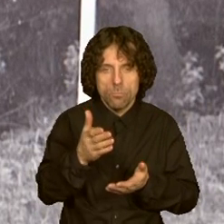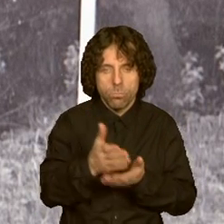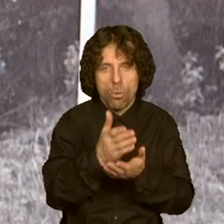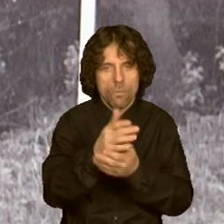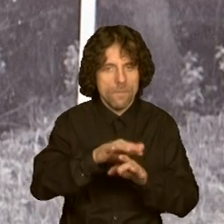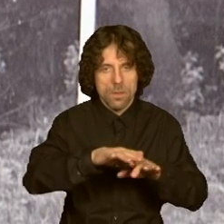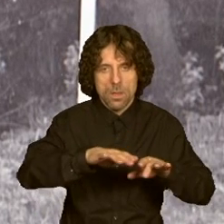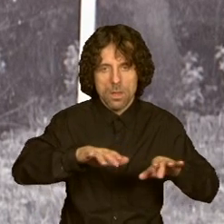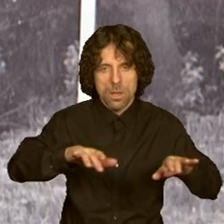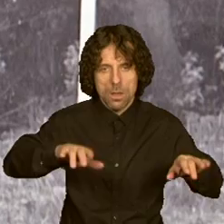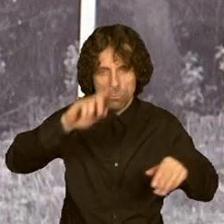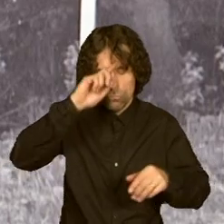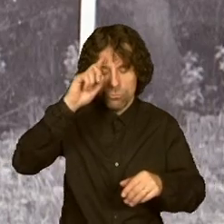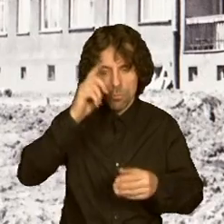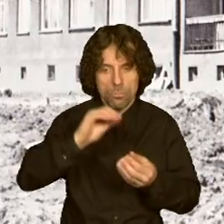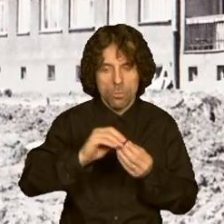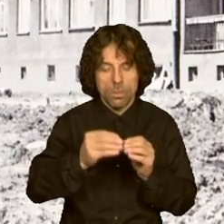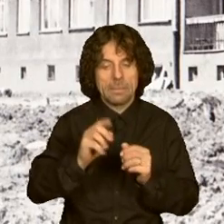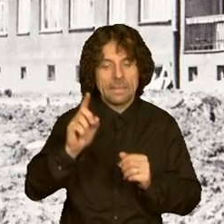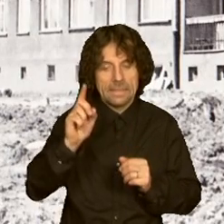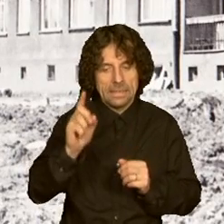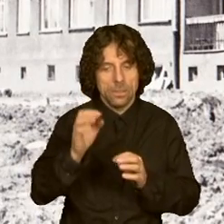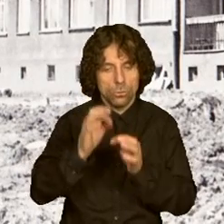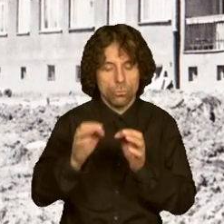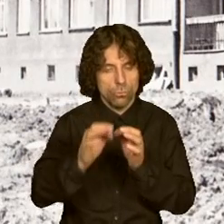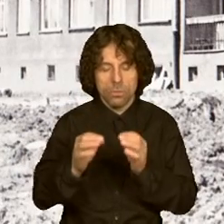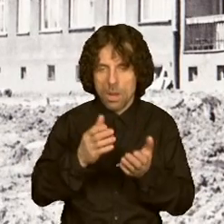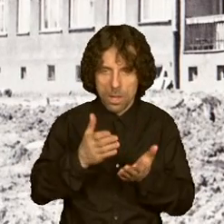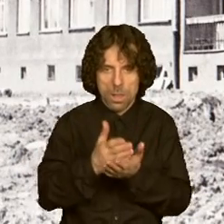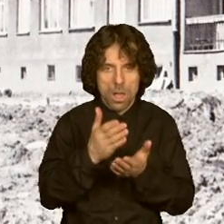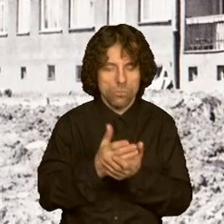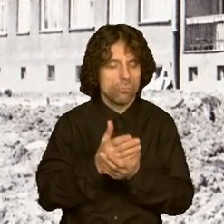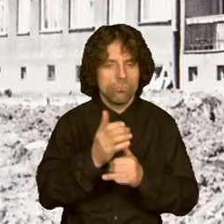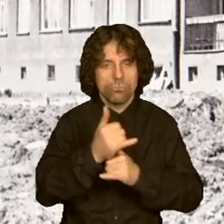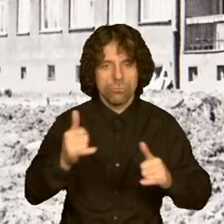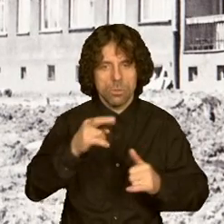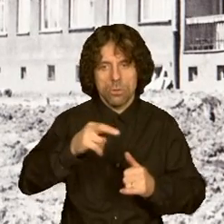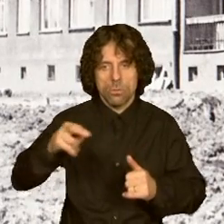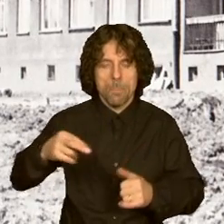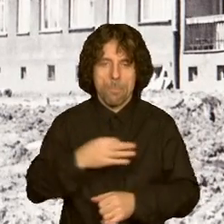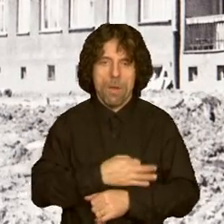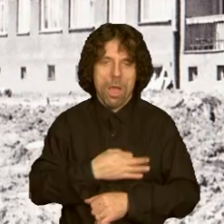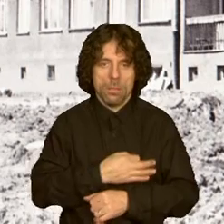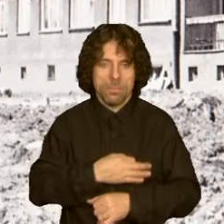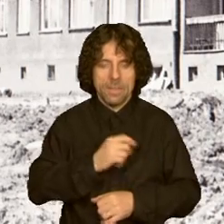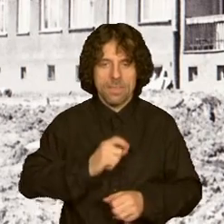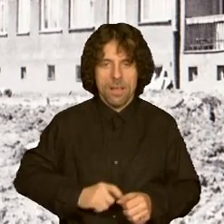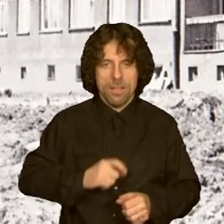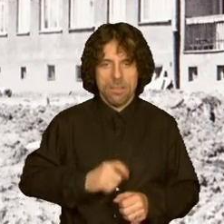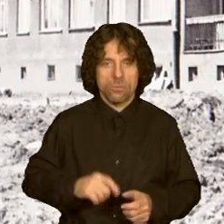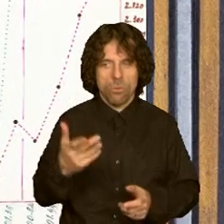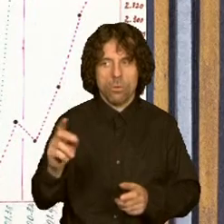który pomógł wielu ludziom w ich problemach. Jednocześnie doskonale radził sobie z różnego rodzaju